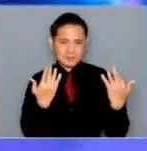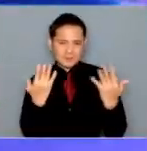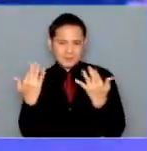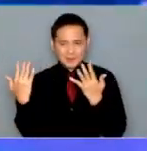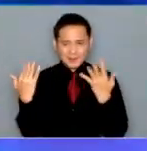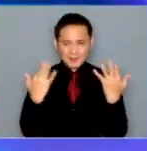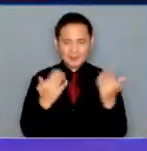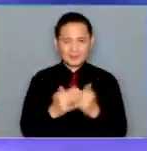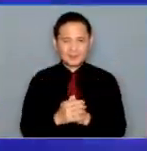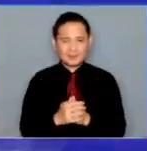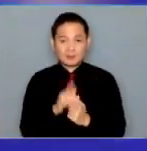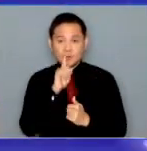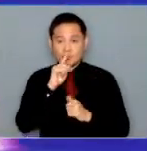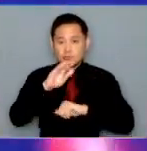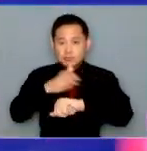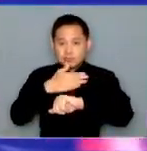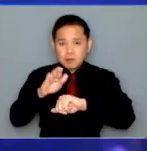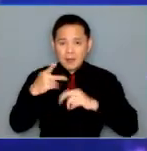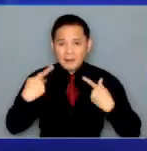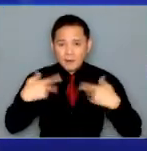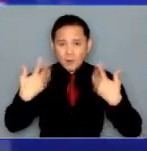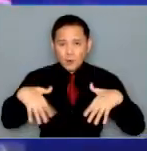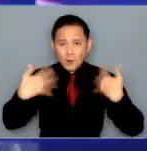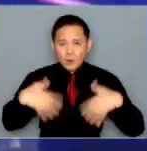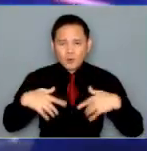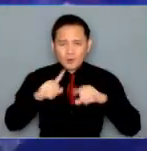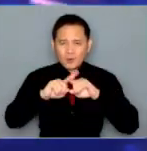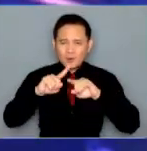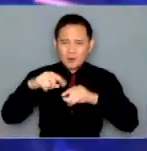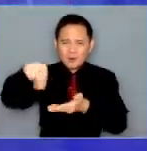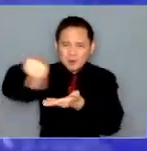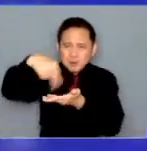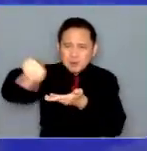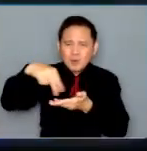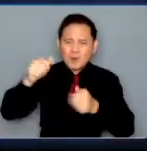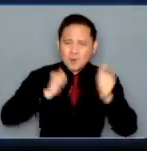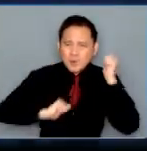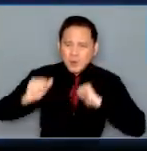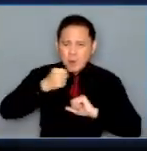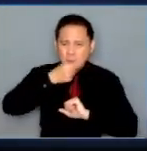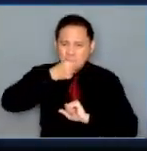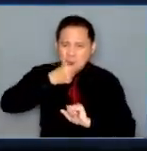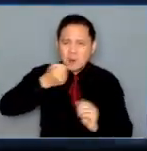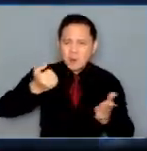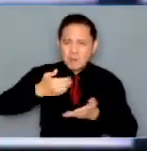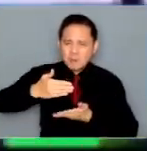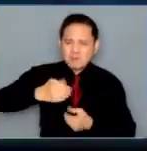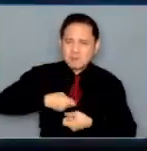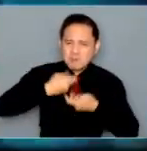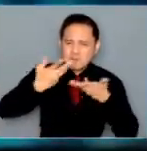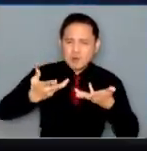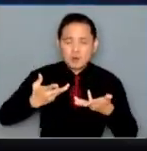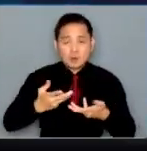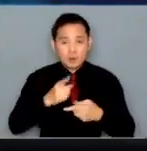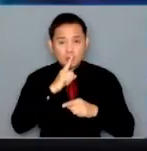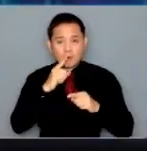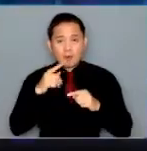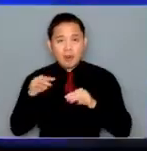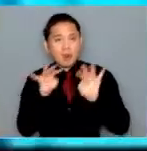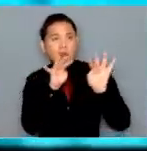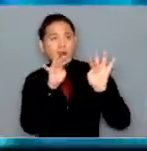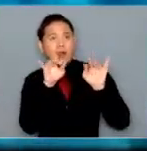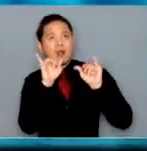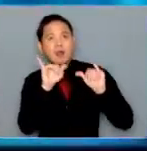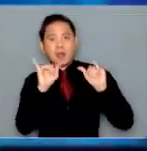Pagdating naman sa mismong concert, pasabog ang mga performance ng Asian superstars na lalong nagpainit sa buong